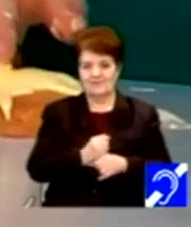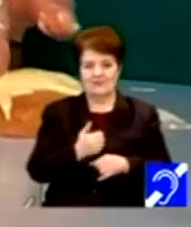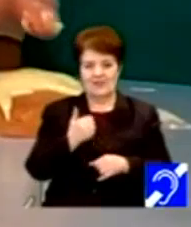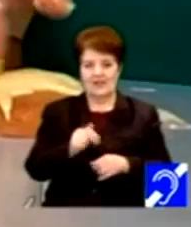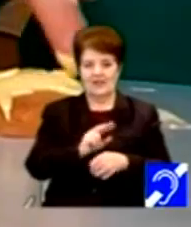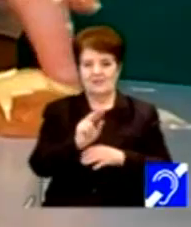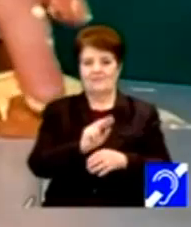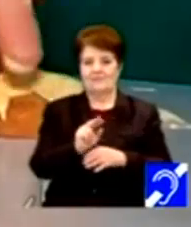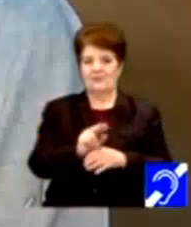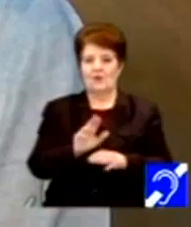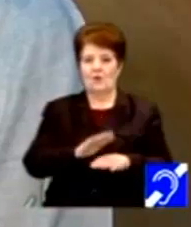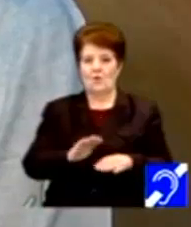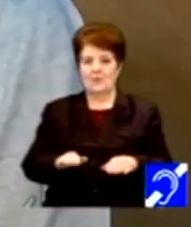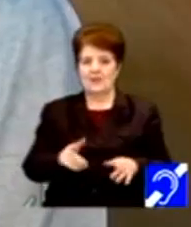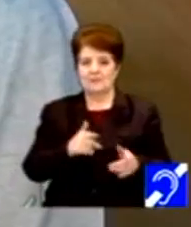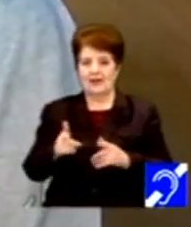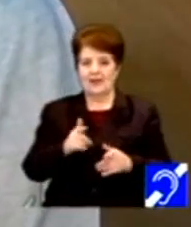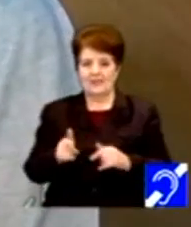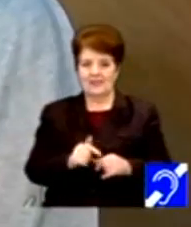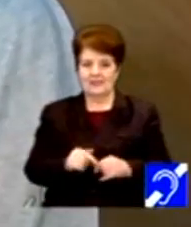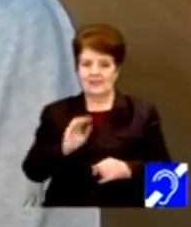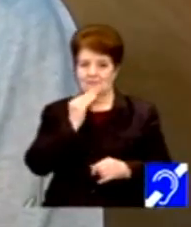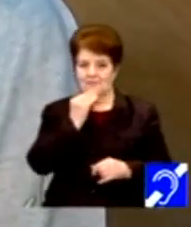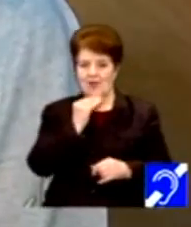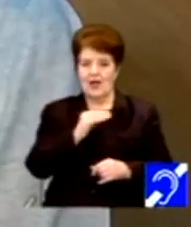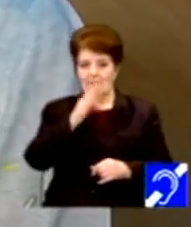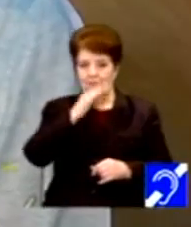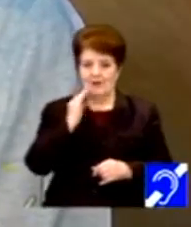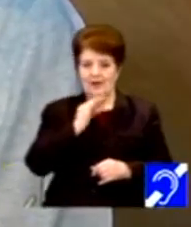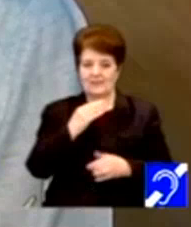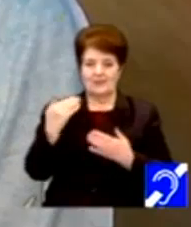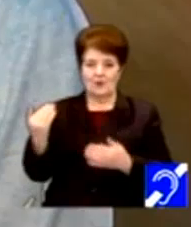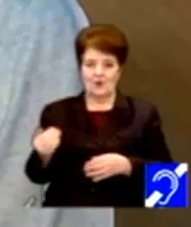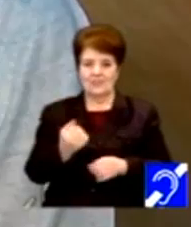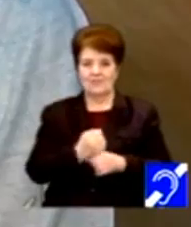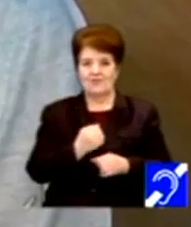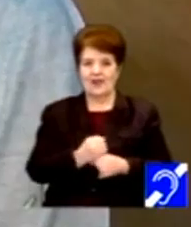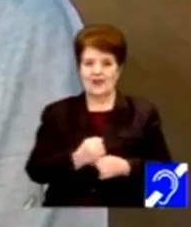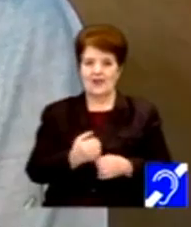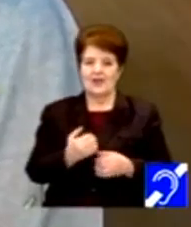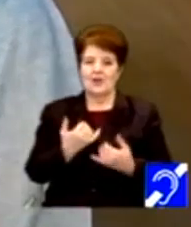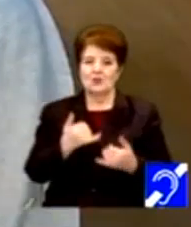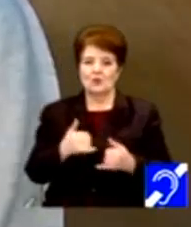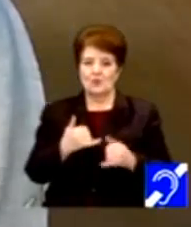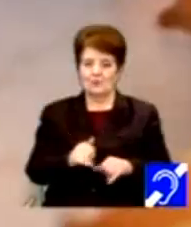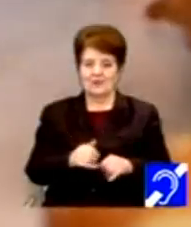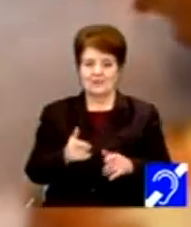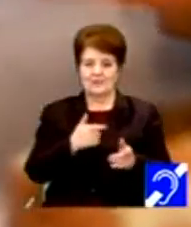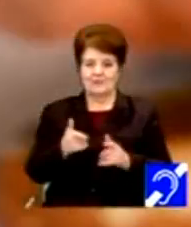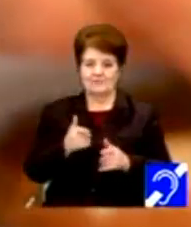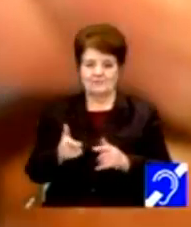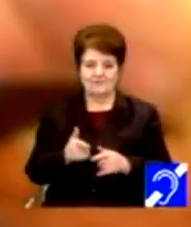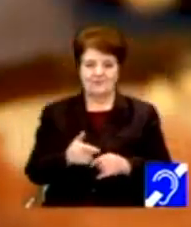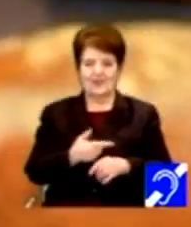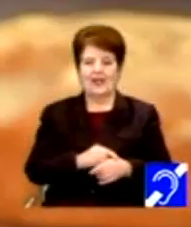învățăm copiii să pregătească biscuiți, anume pentru părinților, să le facă mici surprize, că nu sunt atât de dificil de pregătit. În